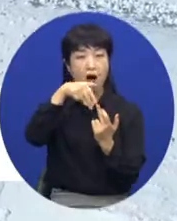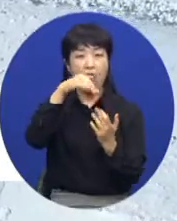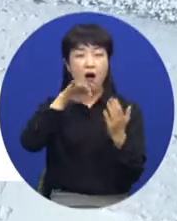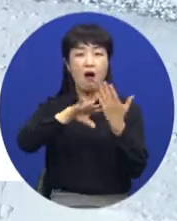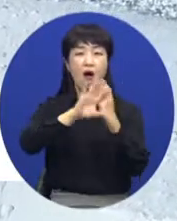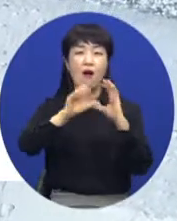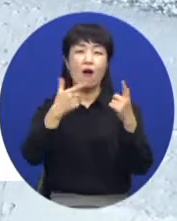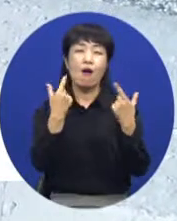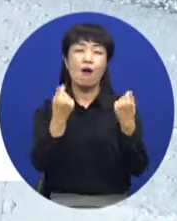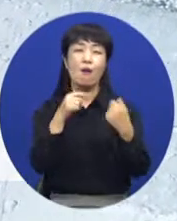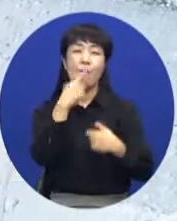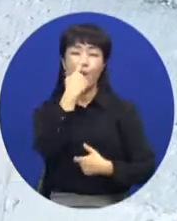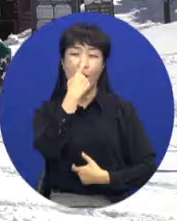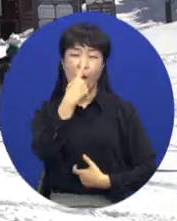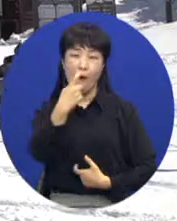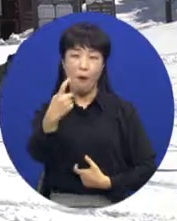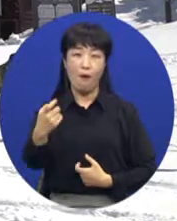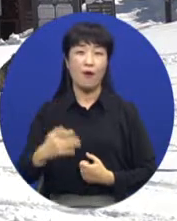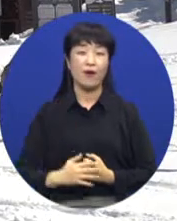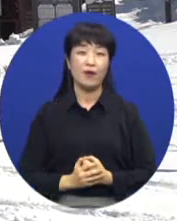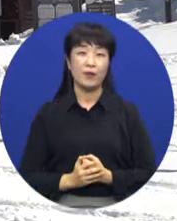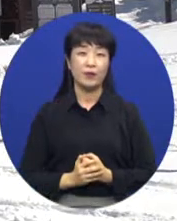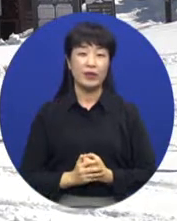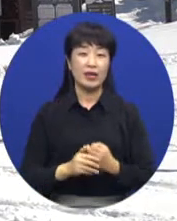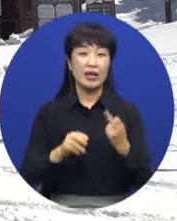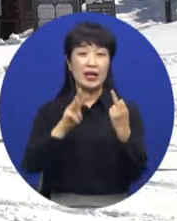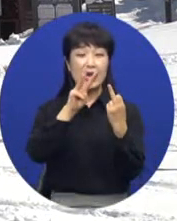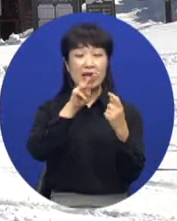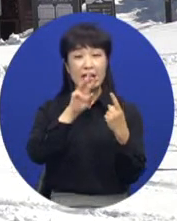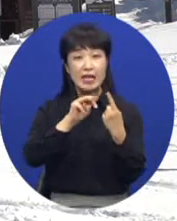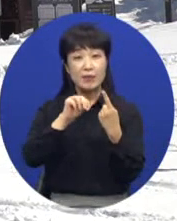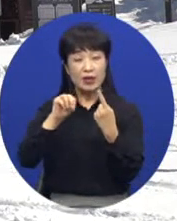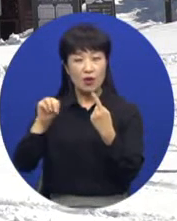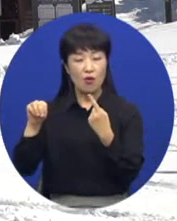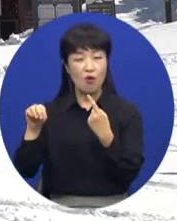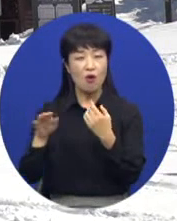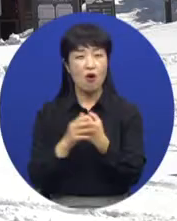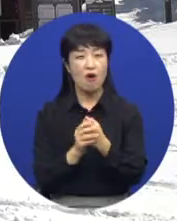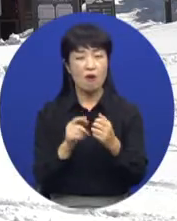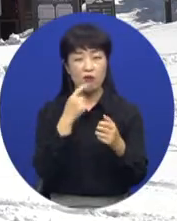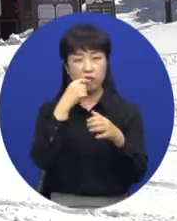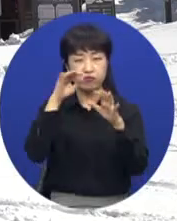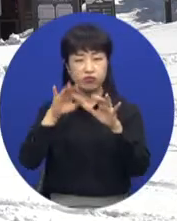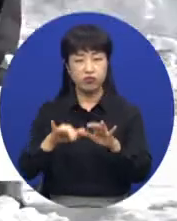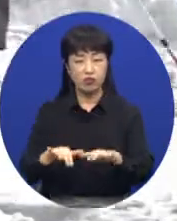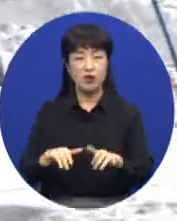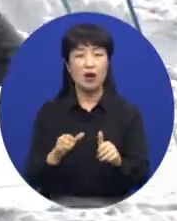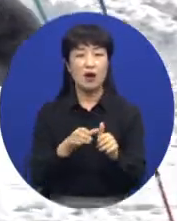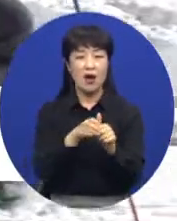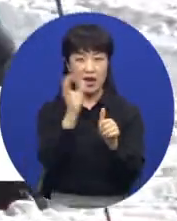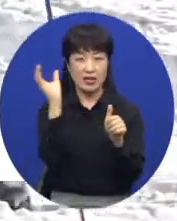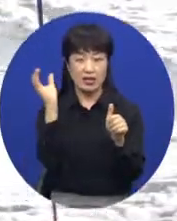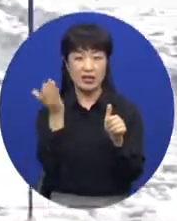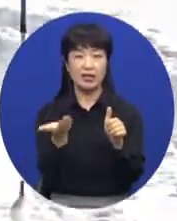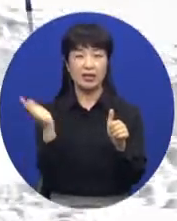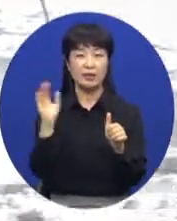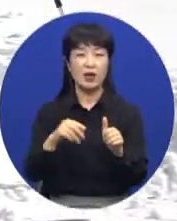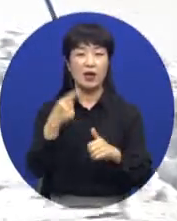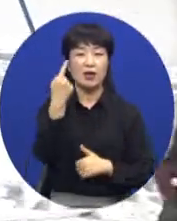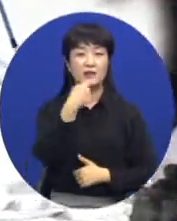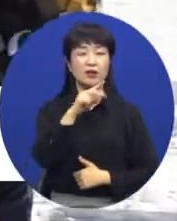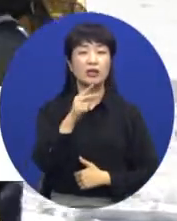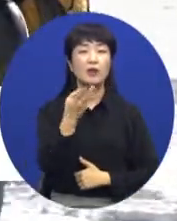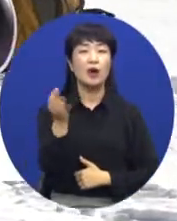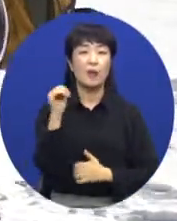모습이 너무 아름답습니다 1m 가 넘는 폭설에 일주일만 의 산행이 허용된 한라산의 는 탐방객 1200여 명이